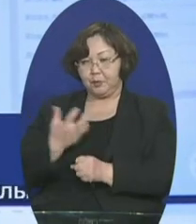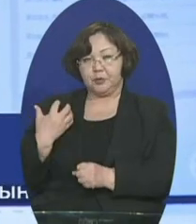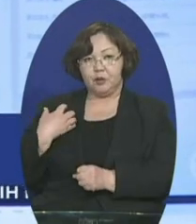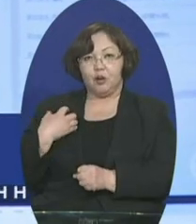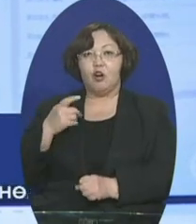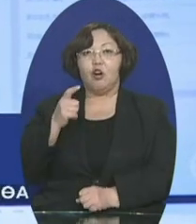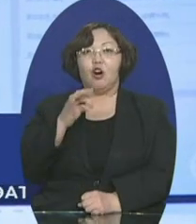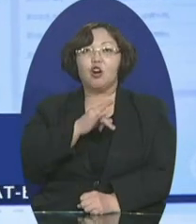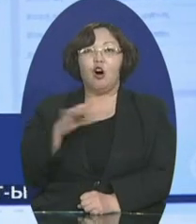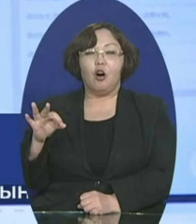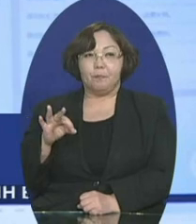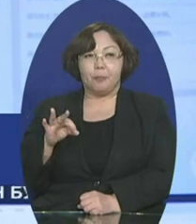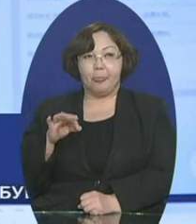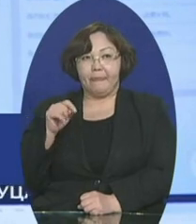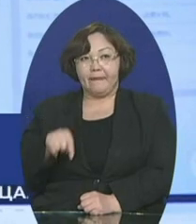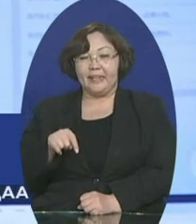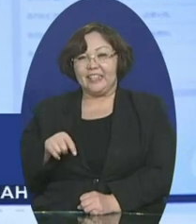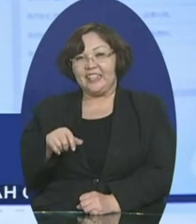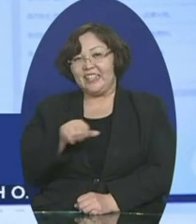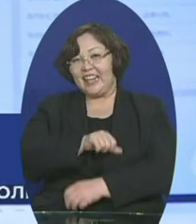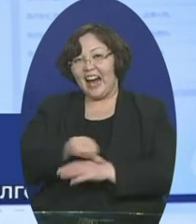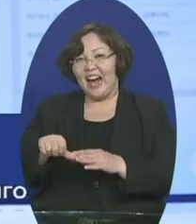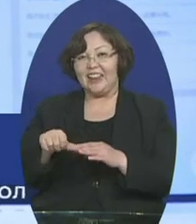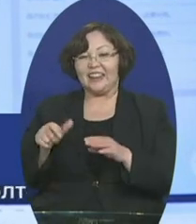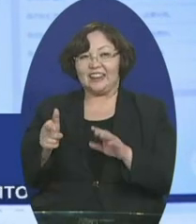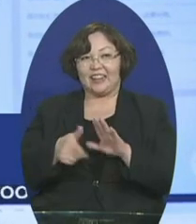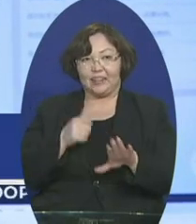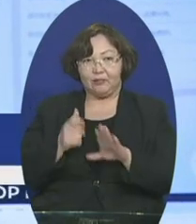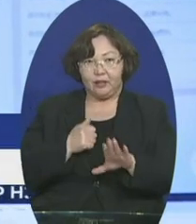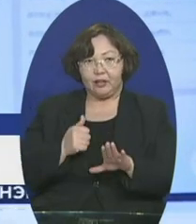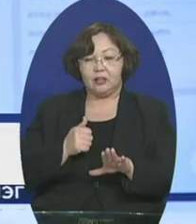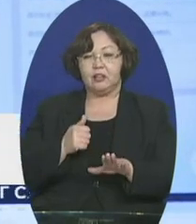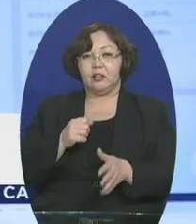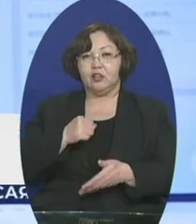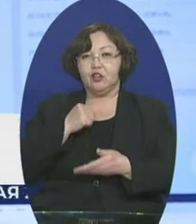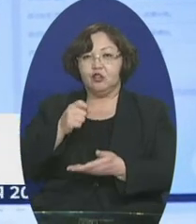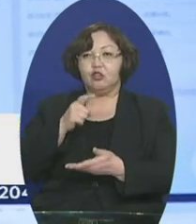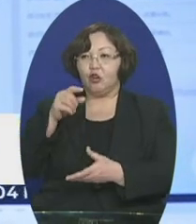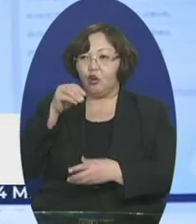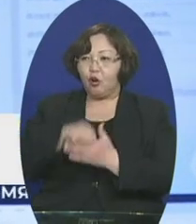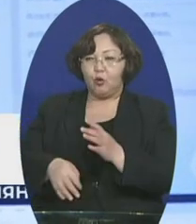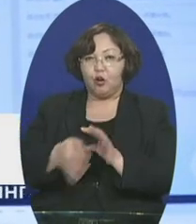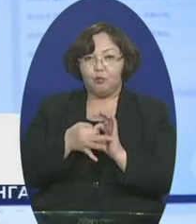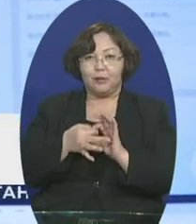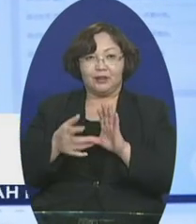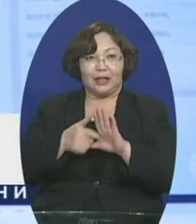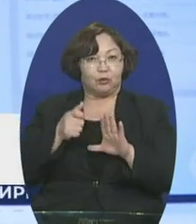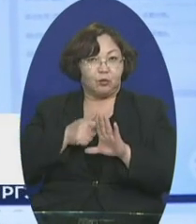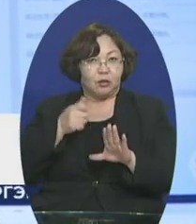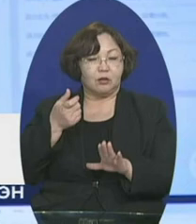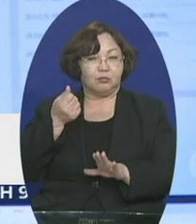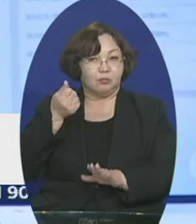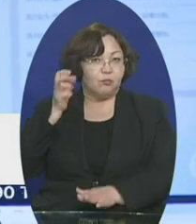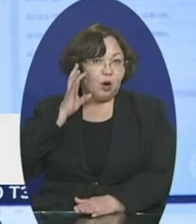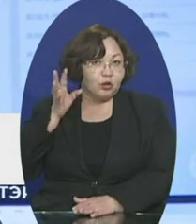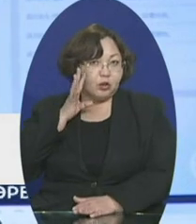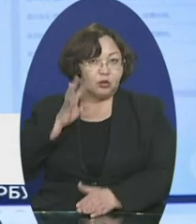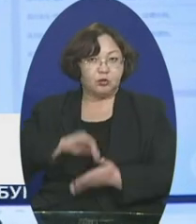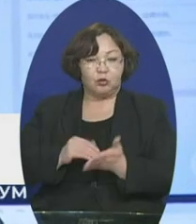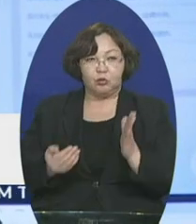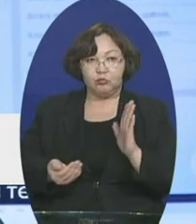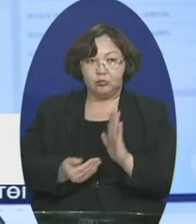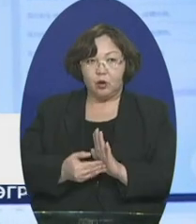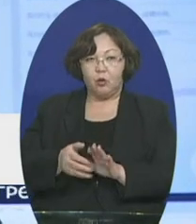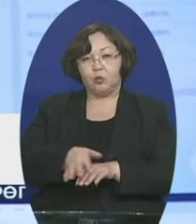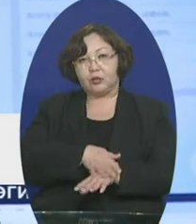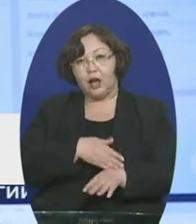холбогдуулж энэ татвар гайл болоод ухаан төр одоо хөрөнгө оруулалтын орчинтой холбоотой татварын бодлого тодорхойлсон бас нэг